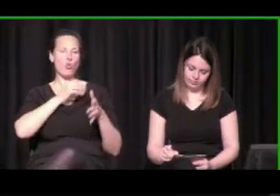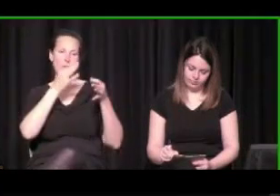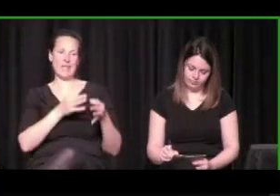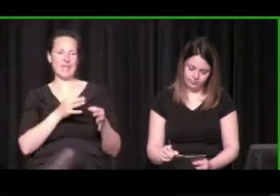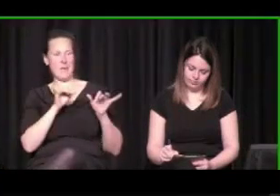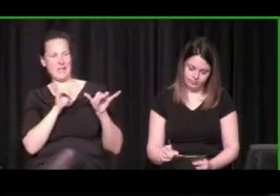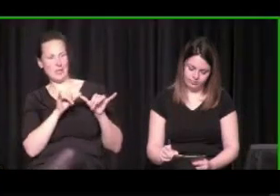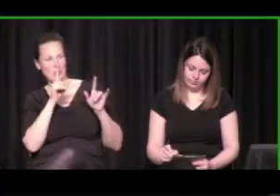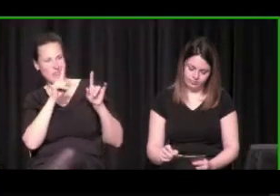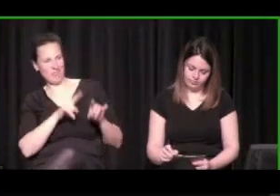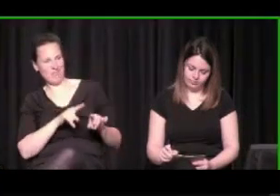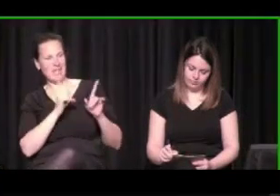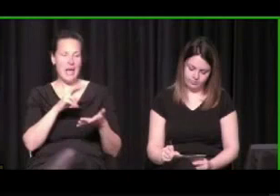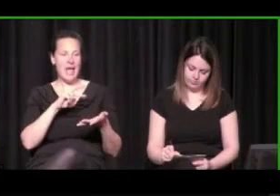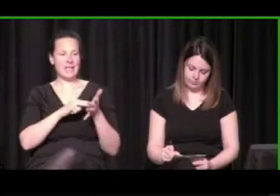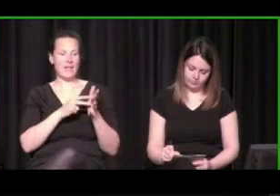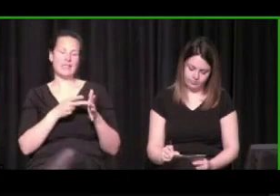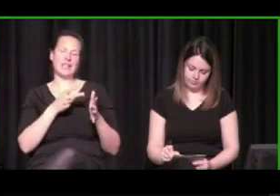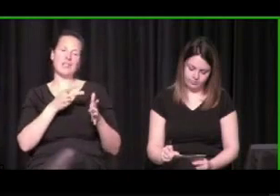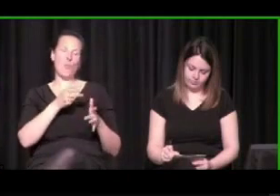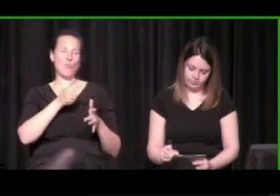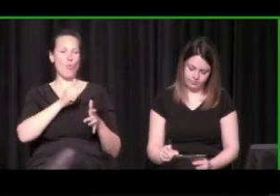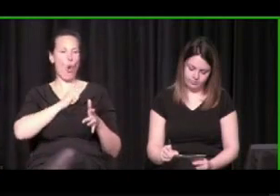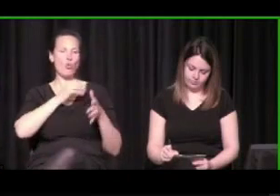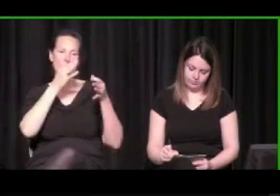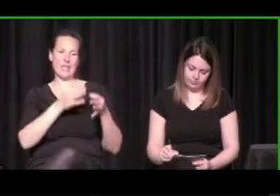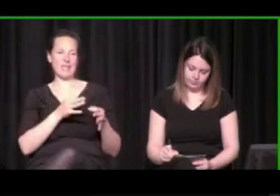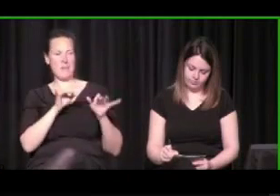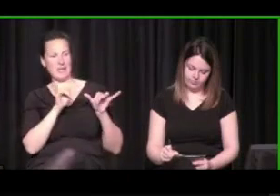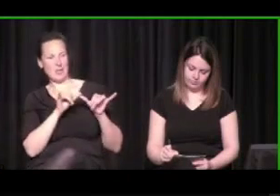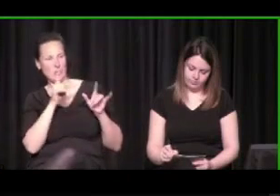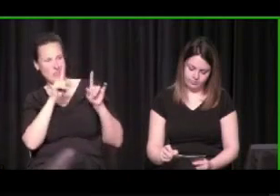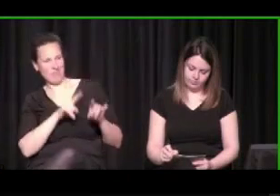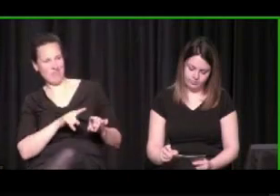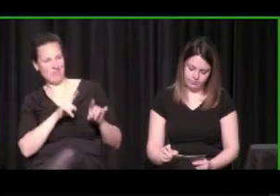les études aussi, ce qui est intéressant, c'est que le seuil de vieillesse